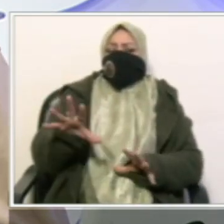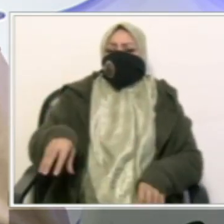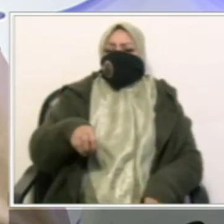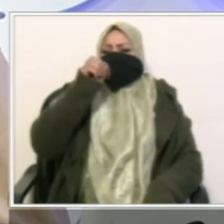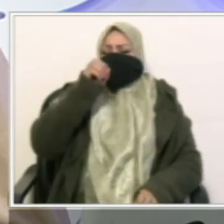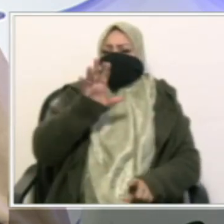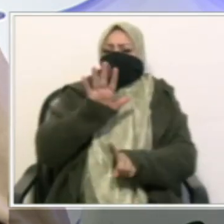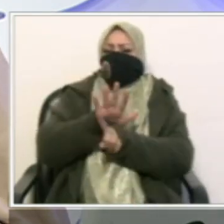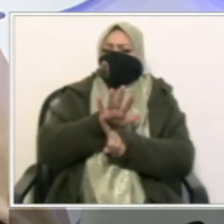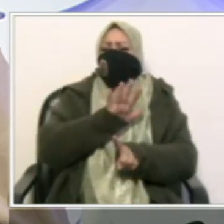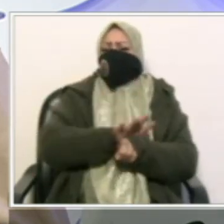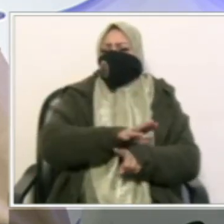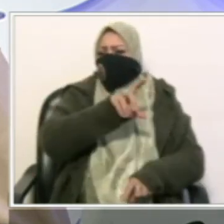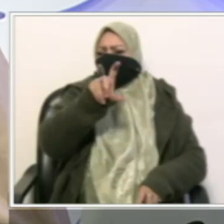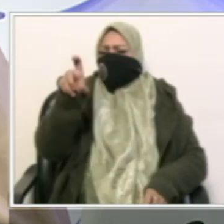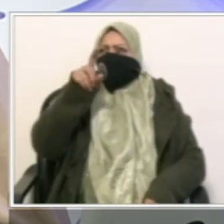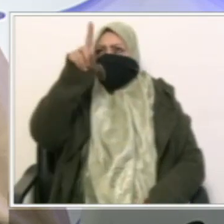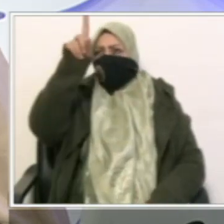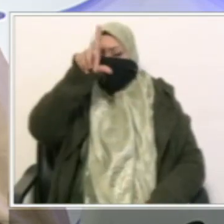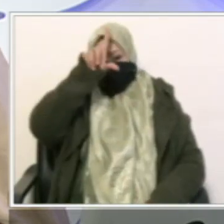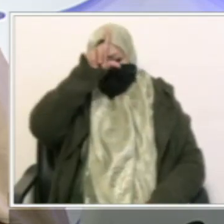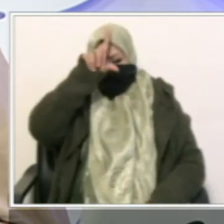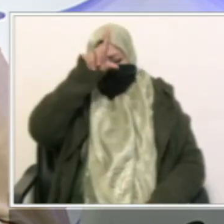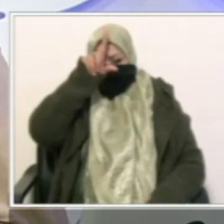حكامه ورؤساؤه